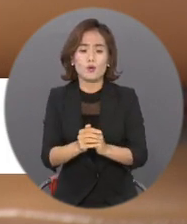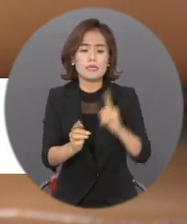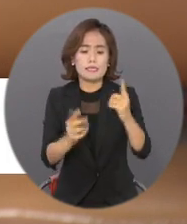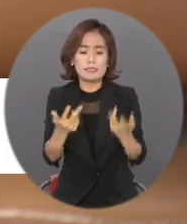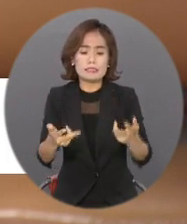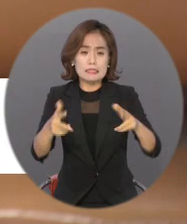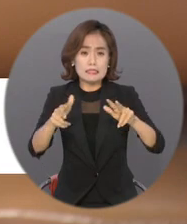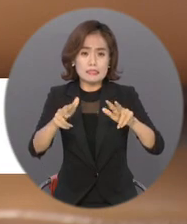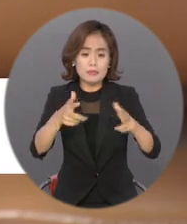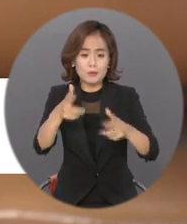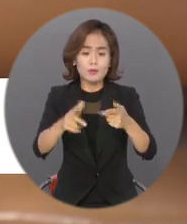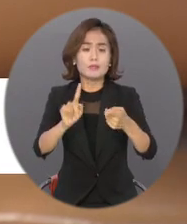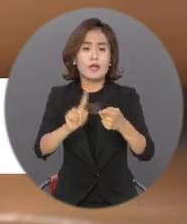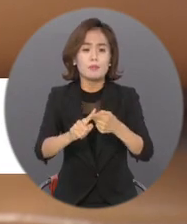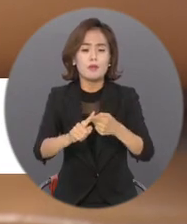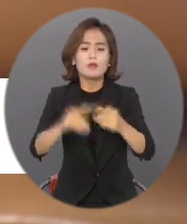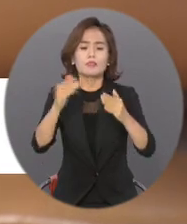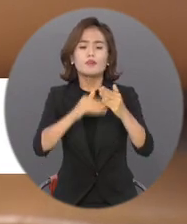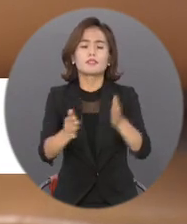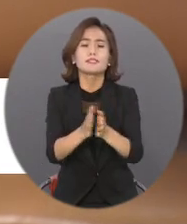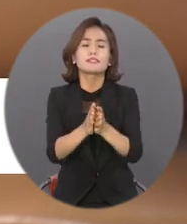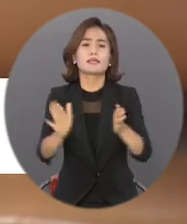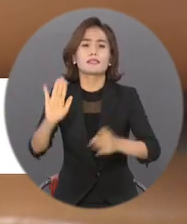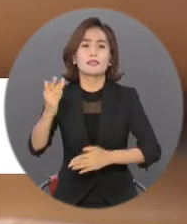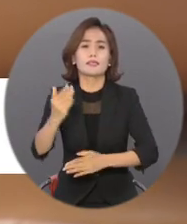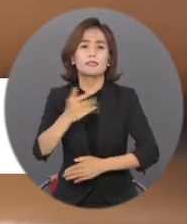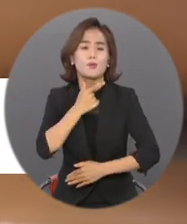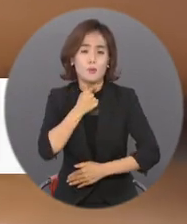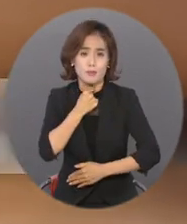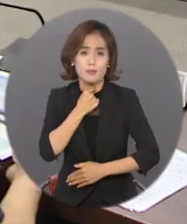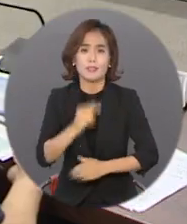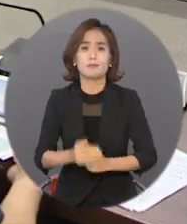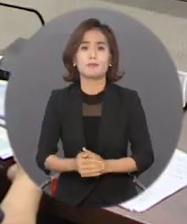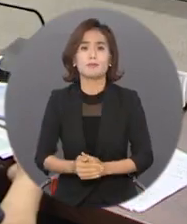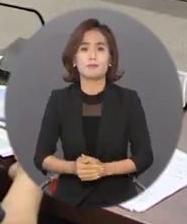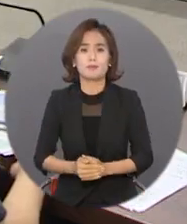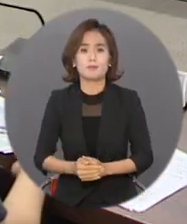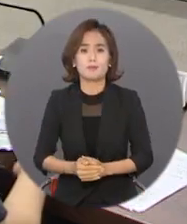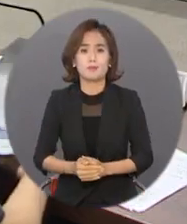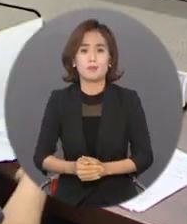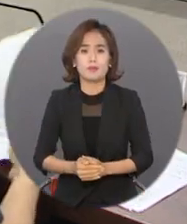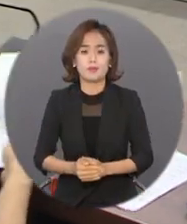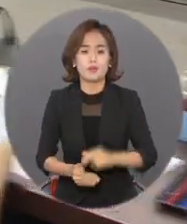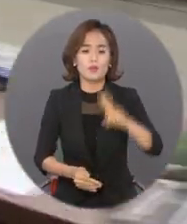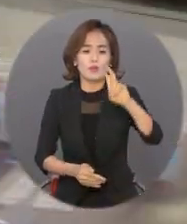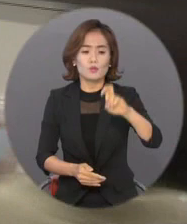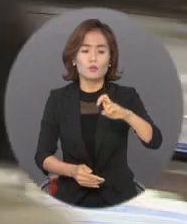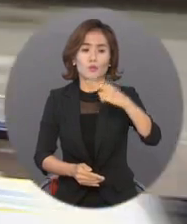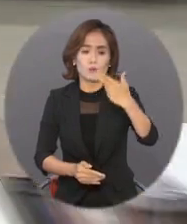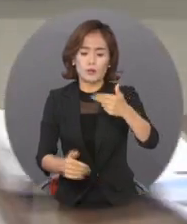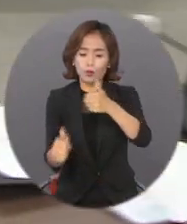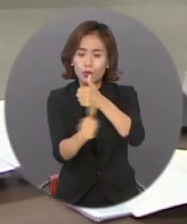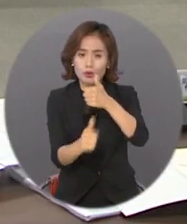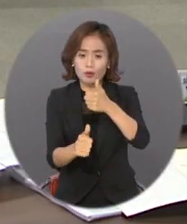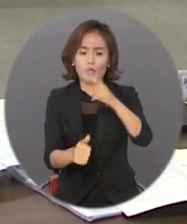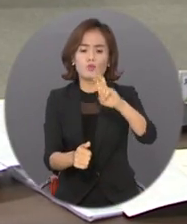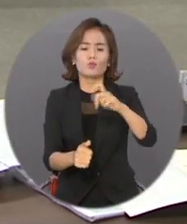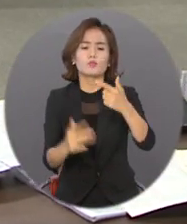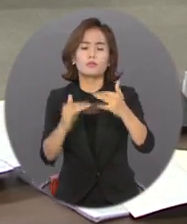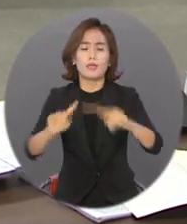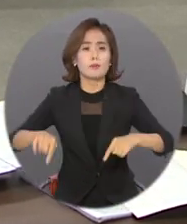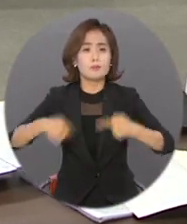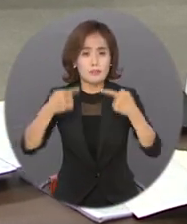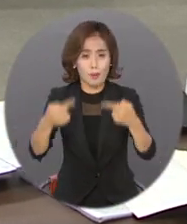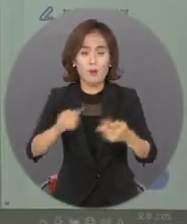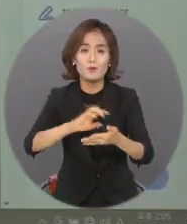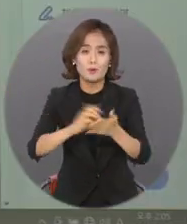일지구 사업이 정상 궤도로 진입하게 되기를 희망합니다. 27명의 위원 가운데 26명이